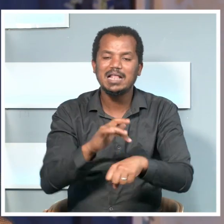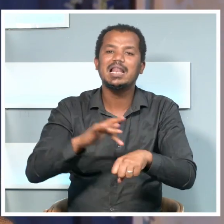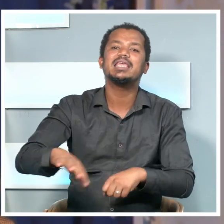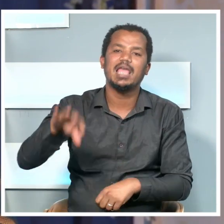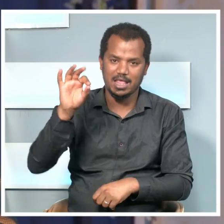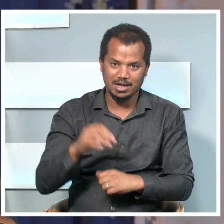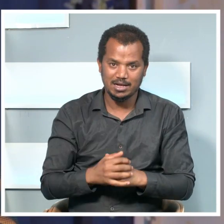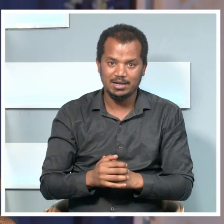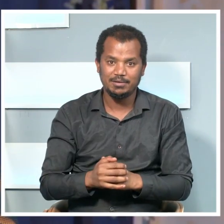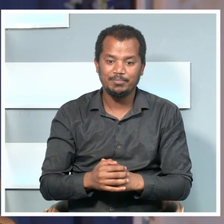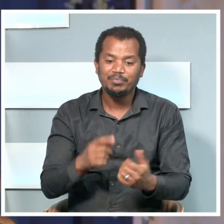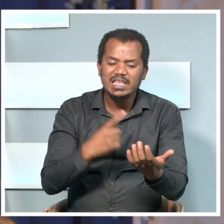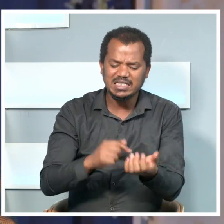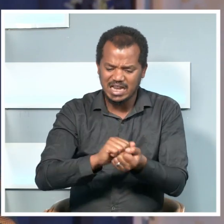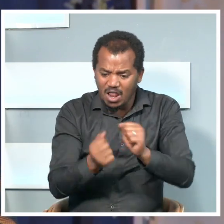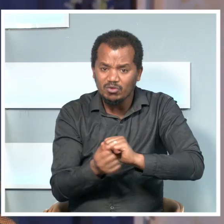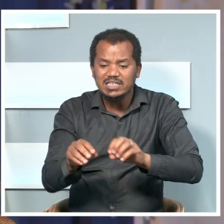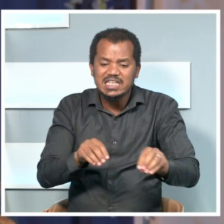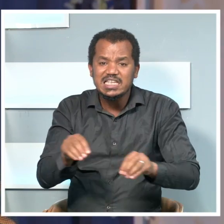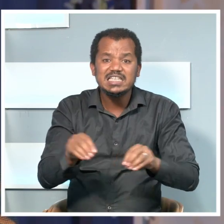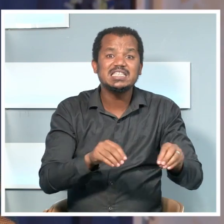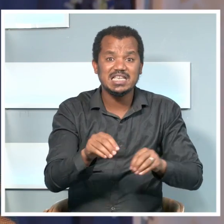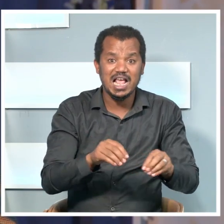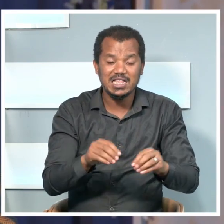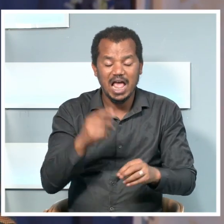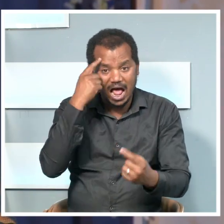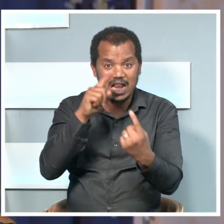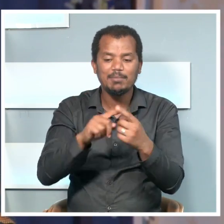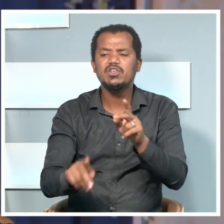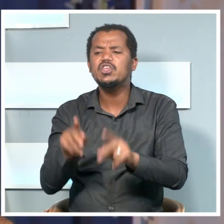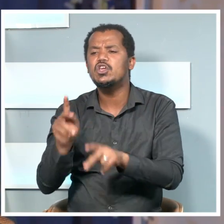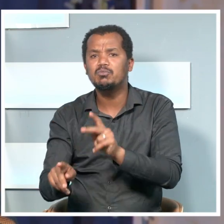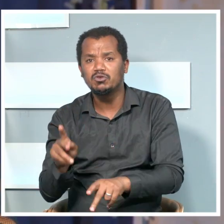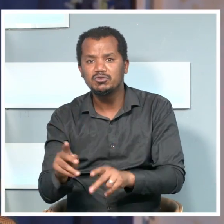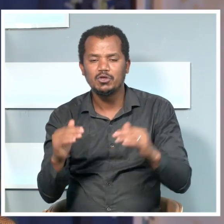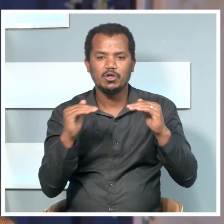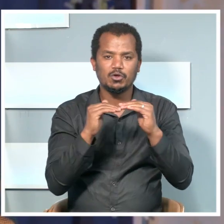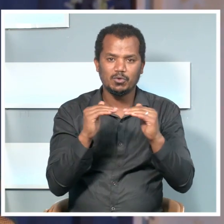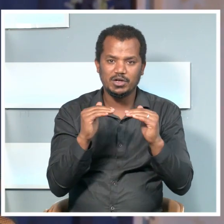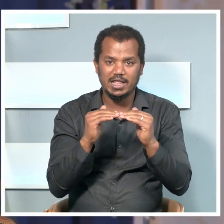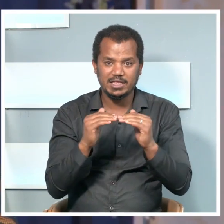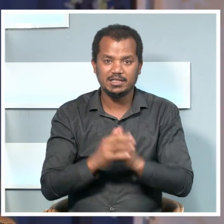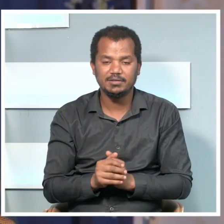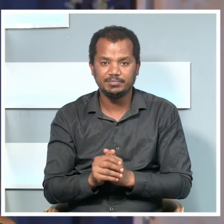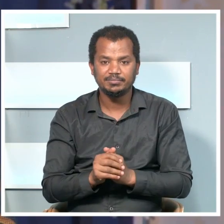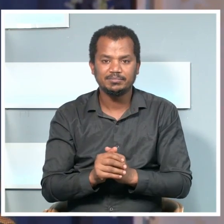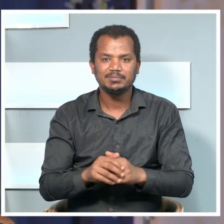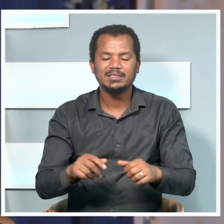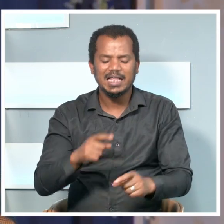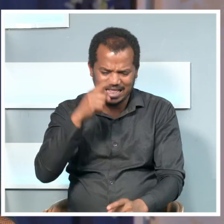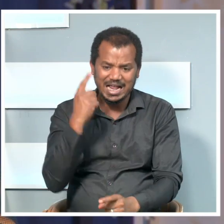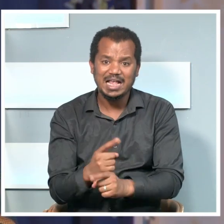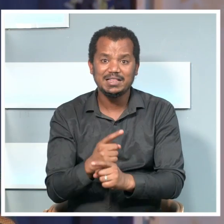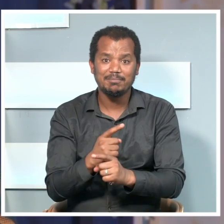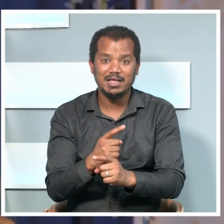ይገኛል። የዚህ ለውጥ እንቅስቃሴ ዋንኛ ዓላማ የህዝቦች እኩልነት